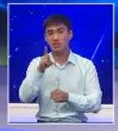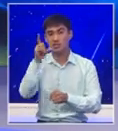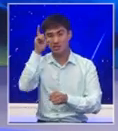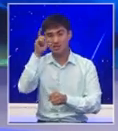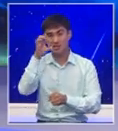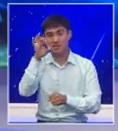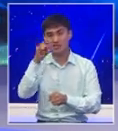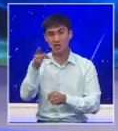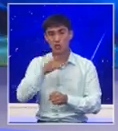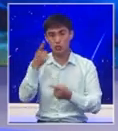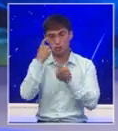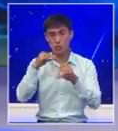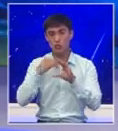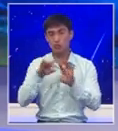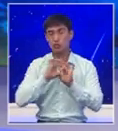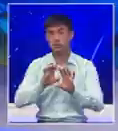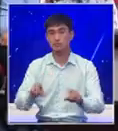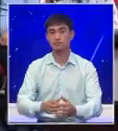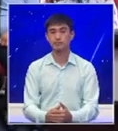район, узнаем из нашего следующего сюжета.